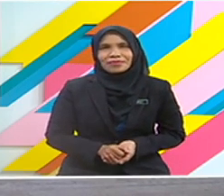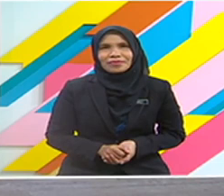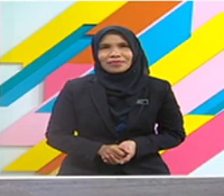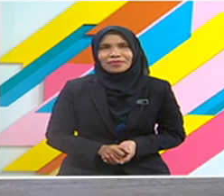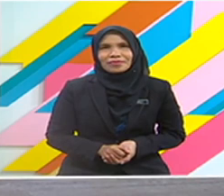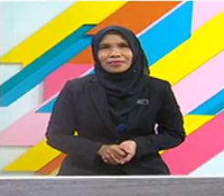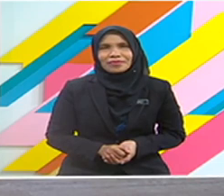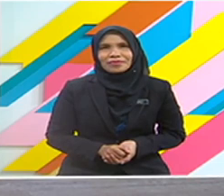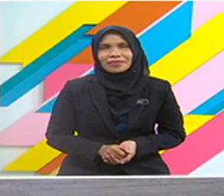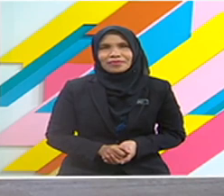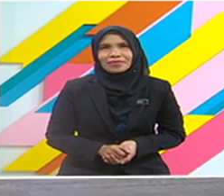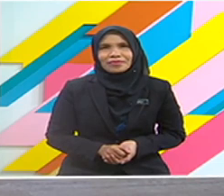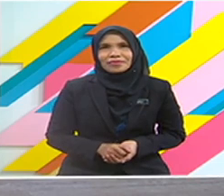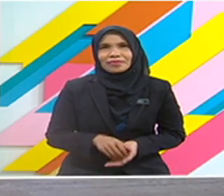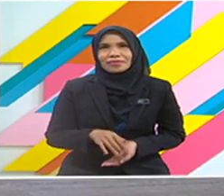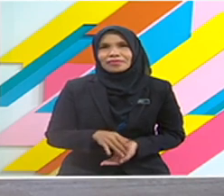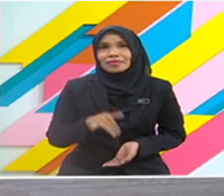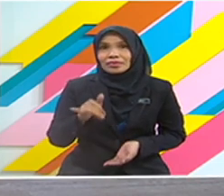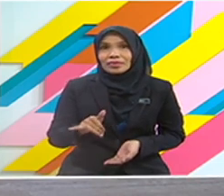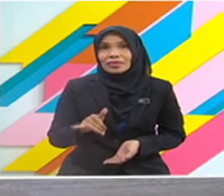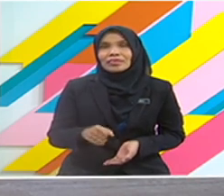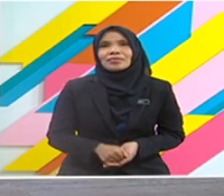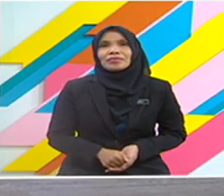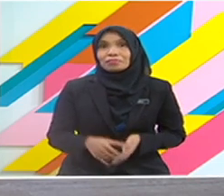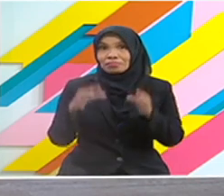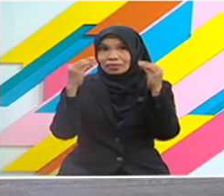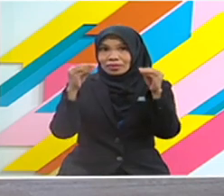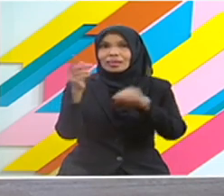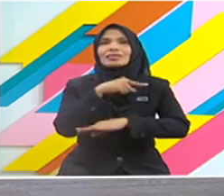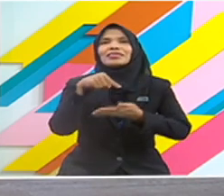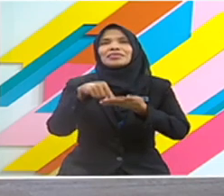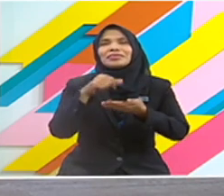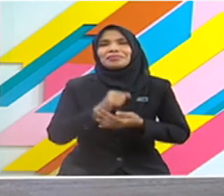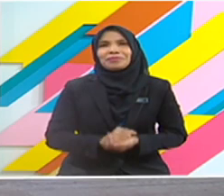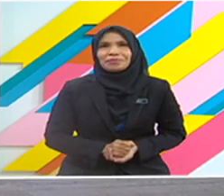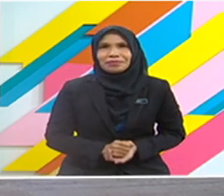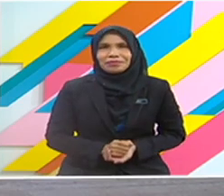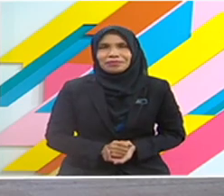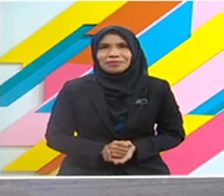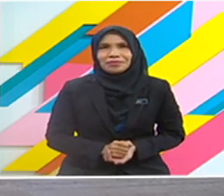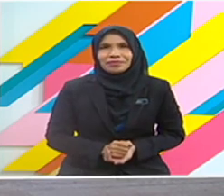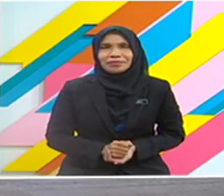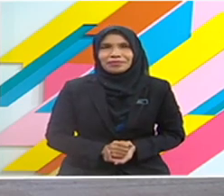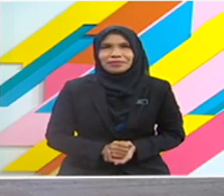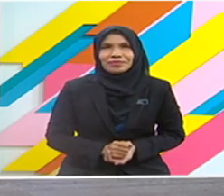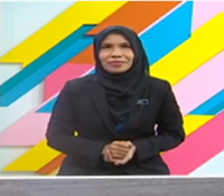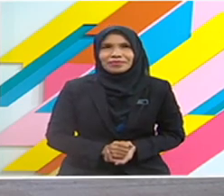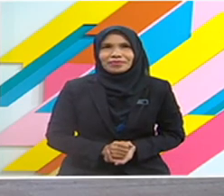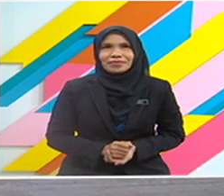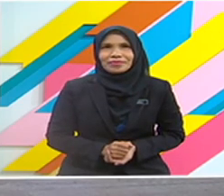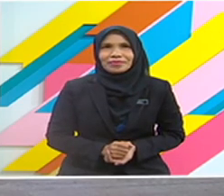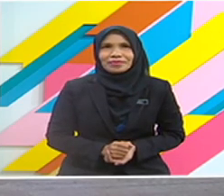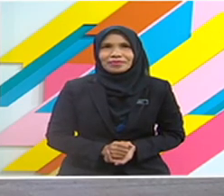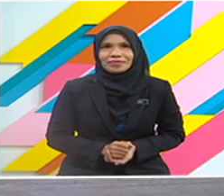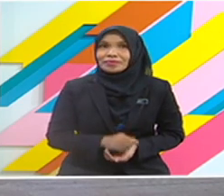bagi berkongsi pelbagai ilmu pengetahuan dalam subjek pendidikan khas, pendidikan sains sosial dan alam sekitar.